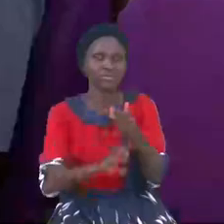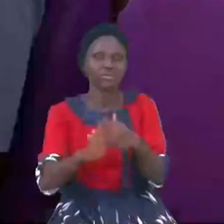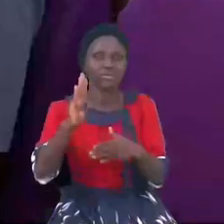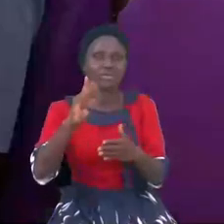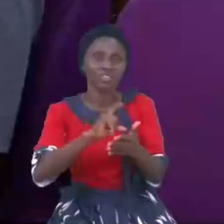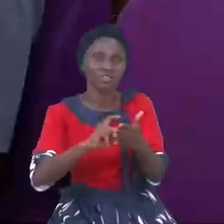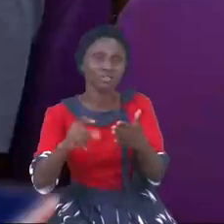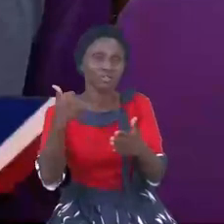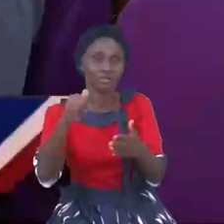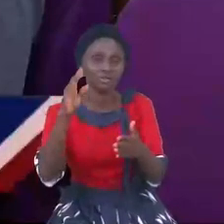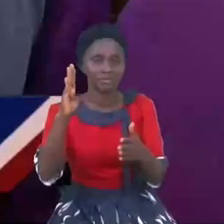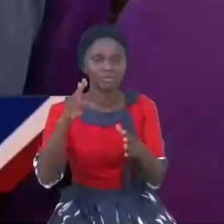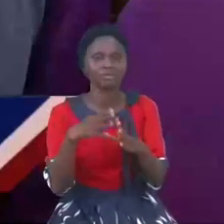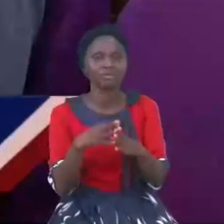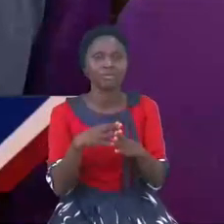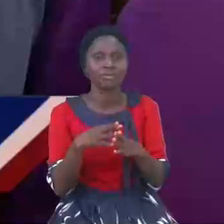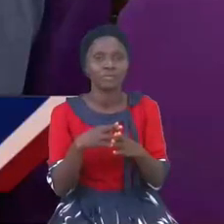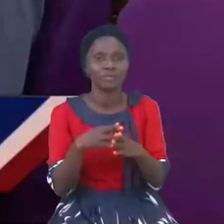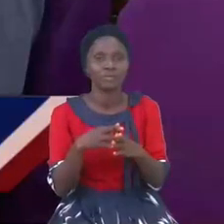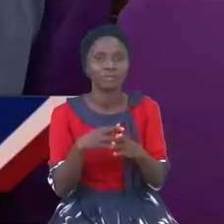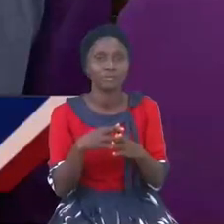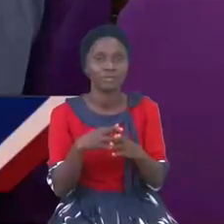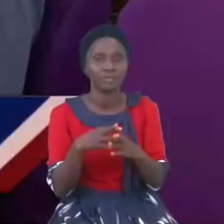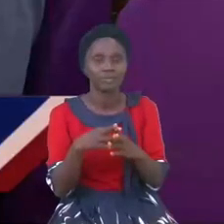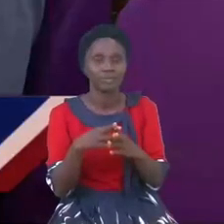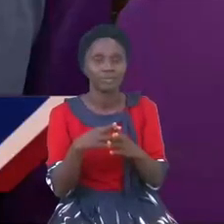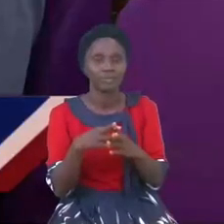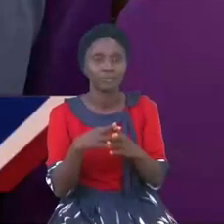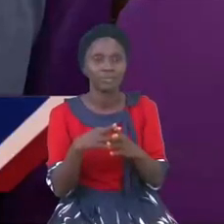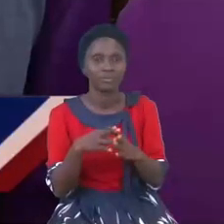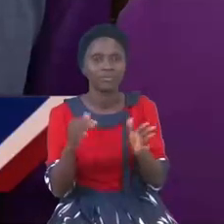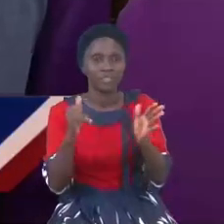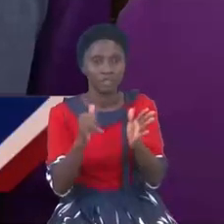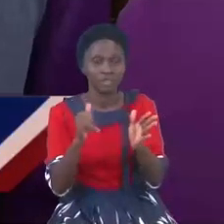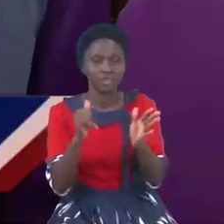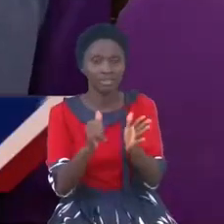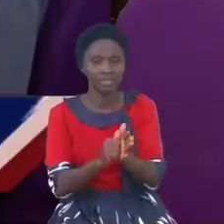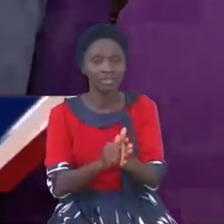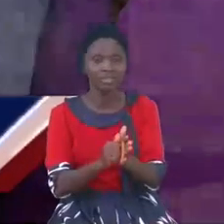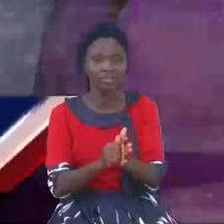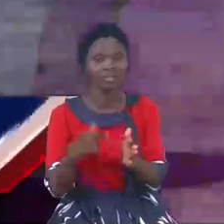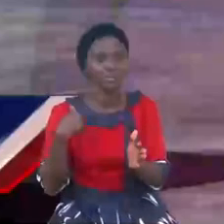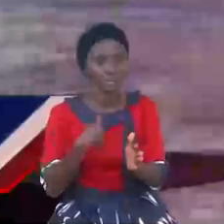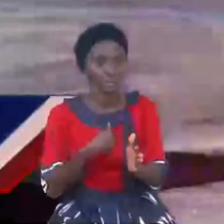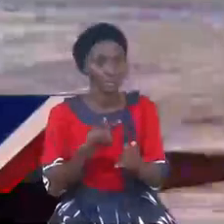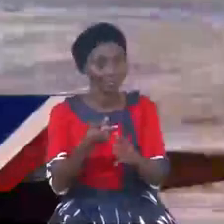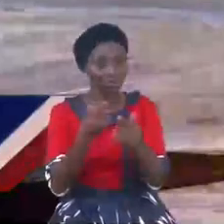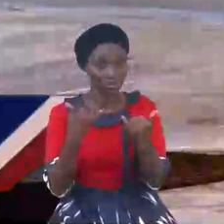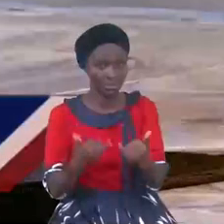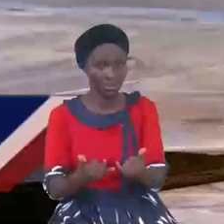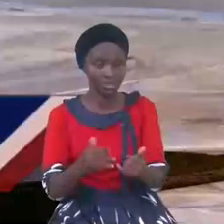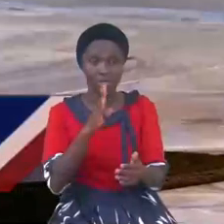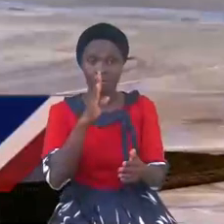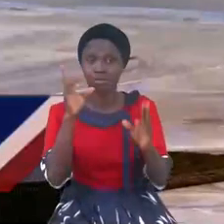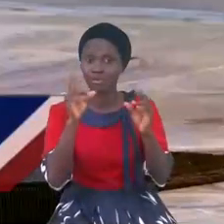Éphésiens, chapitre 4, verset 14. Afin que nous ne soyons plus